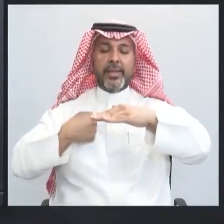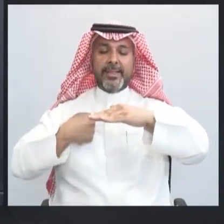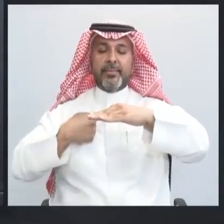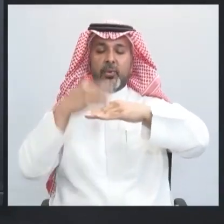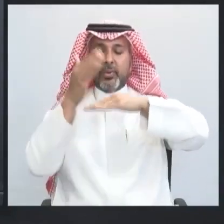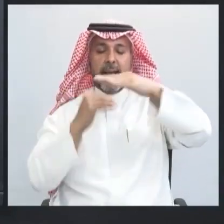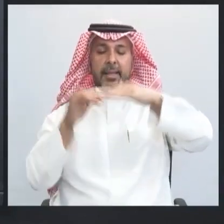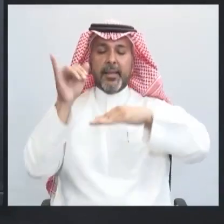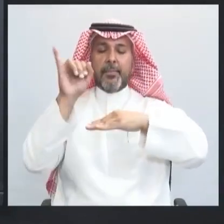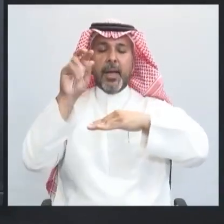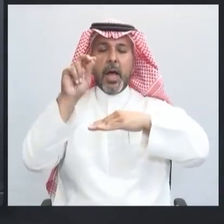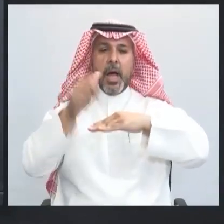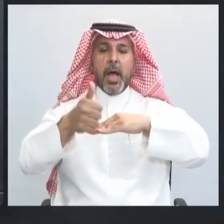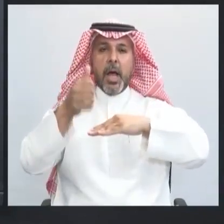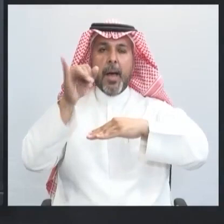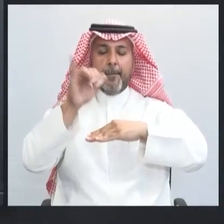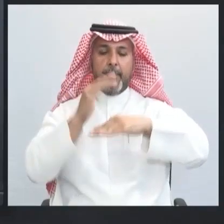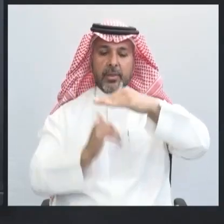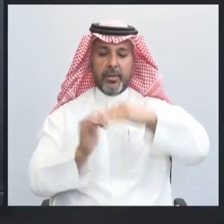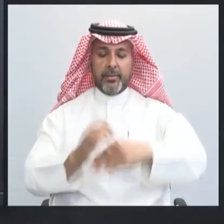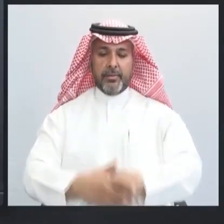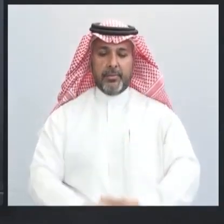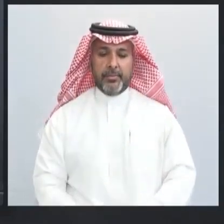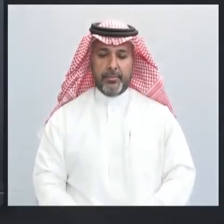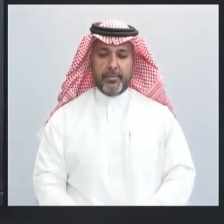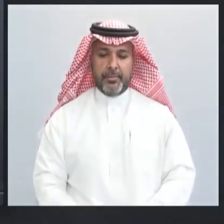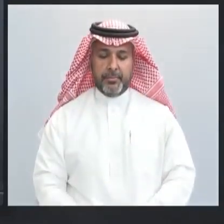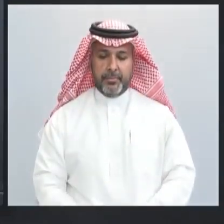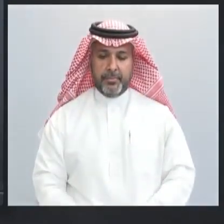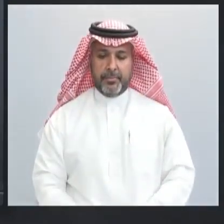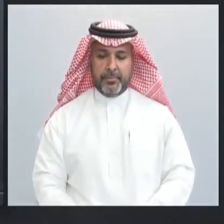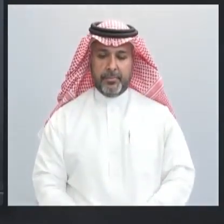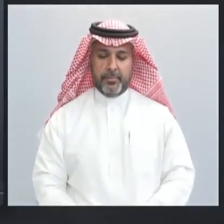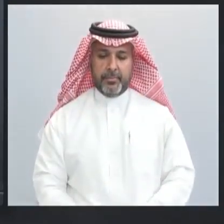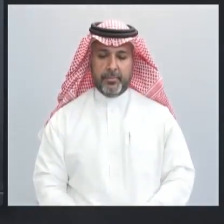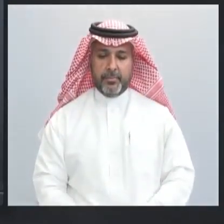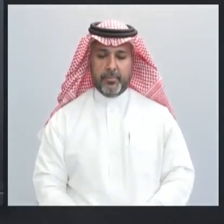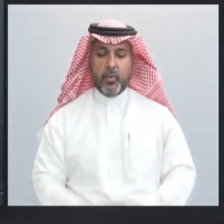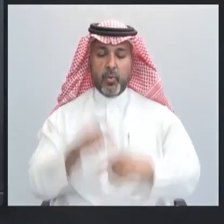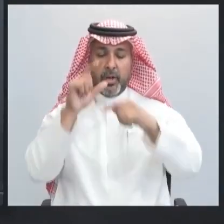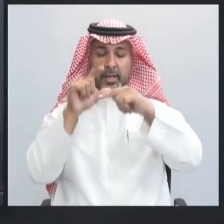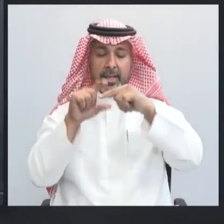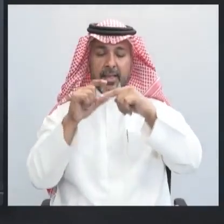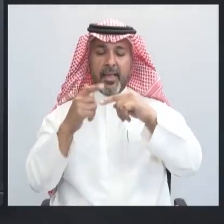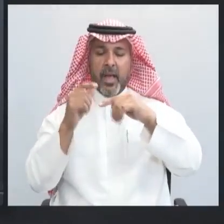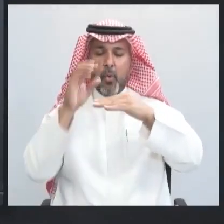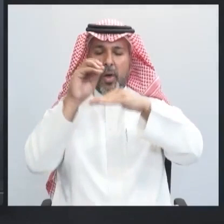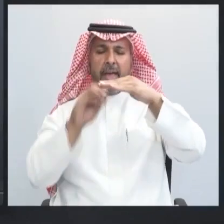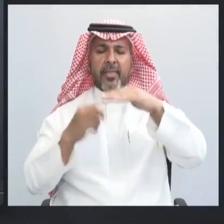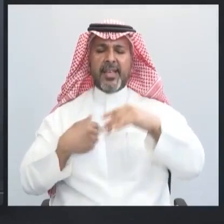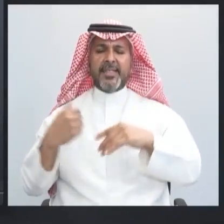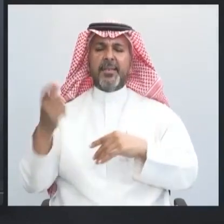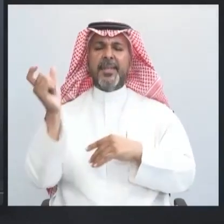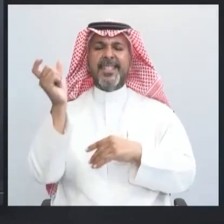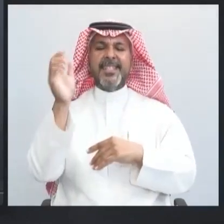بسط و بسط ومقام دائما الشيء اللي له بسط ومقام نسميه نسبي عدد نسبي داله نسبيه